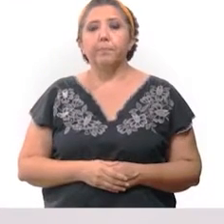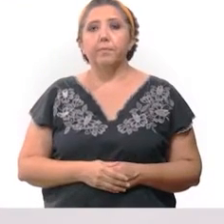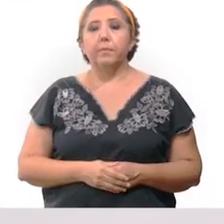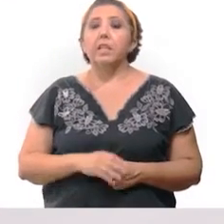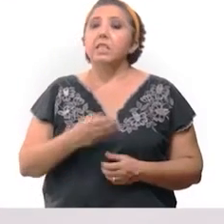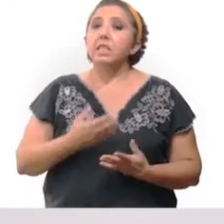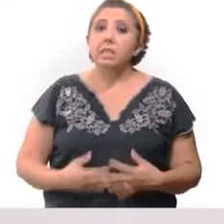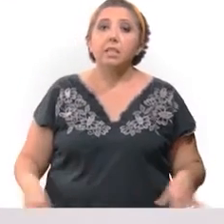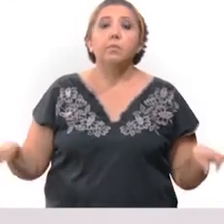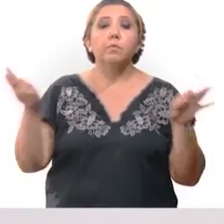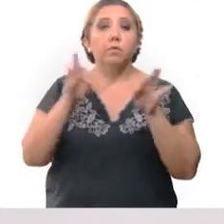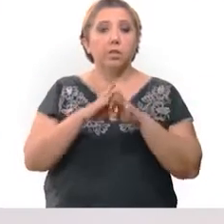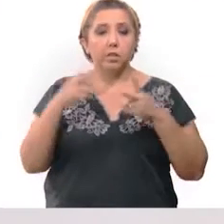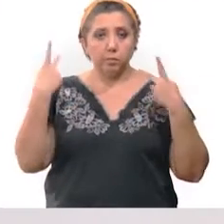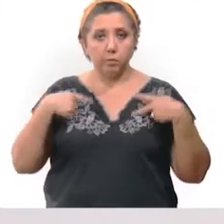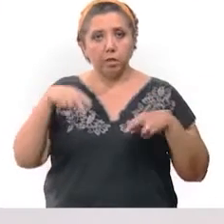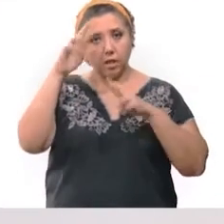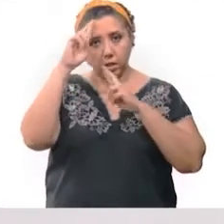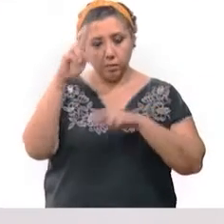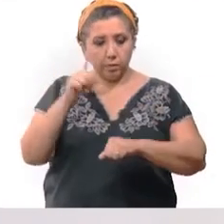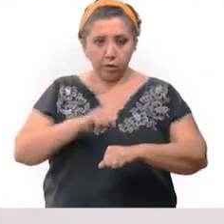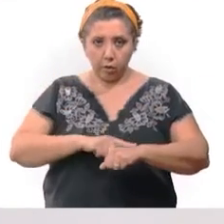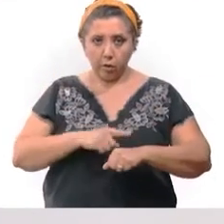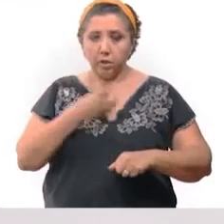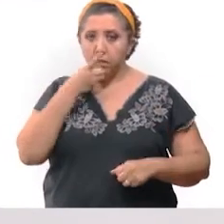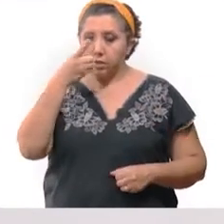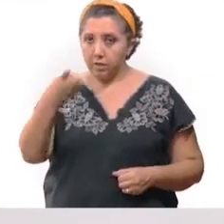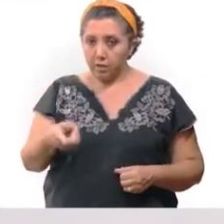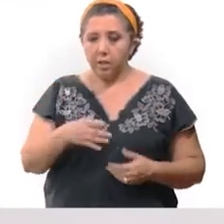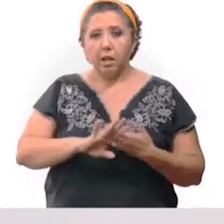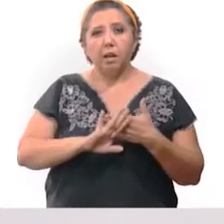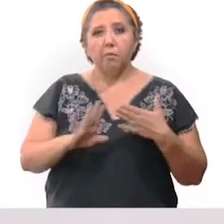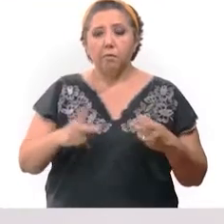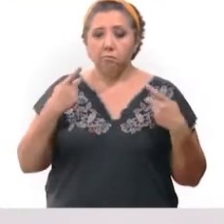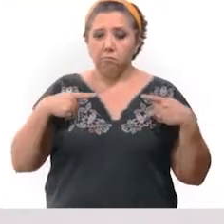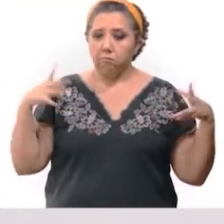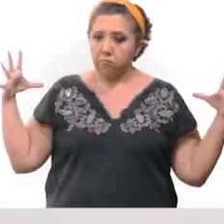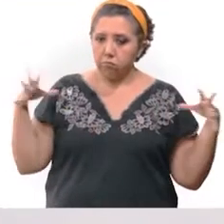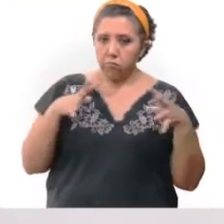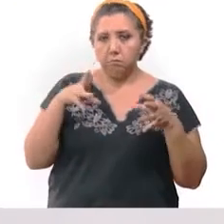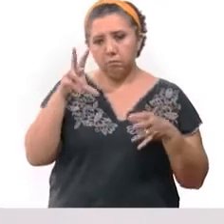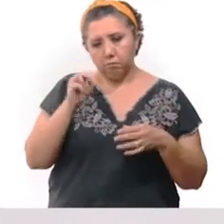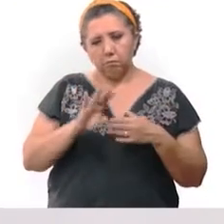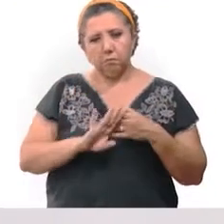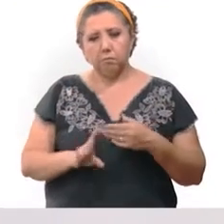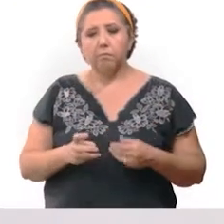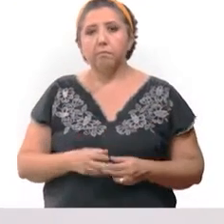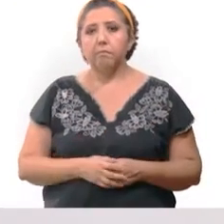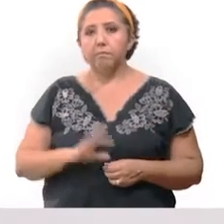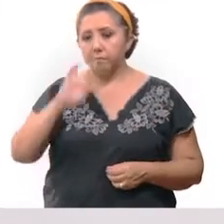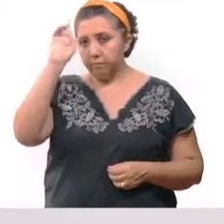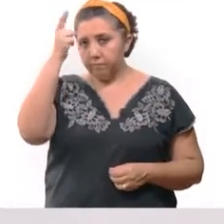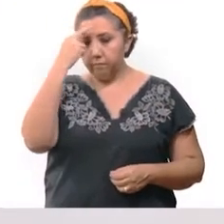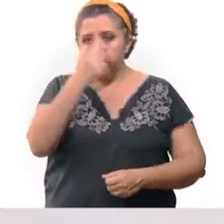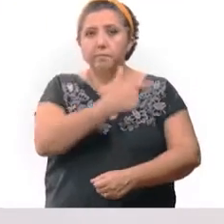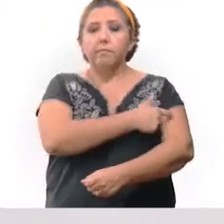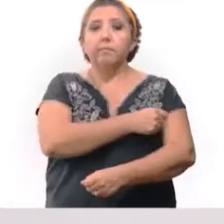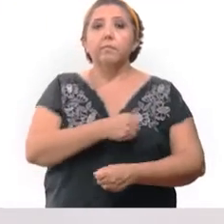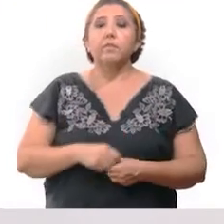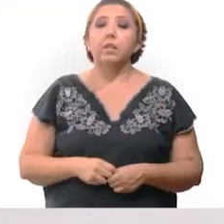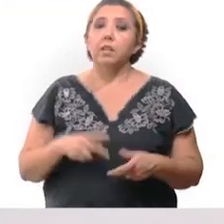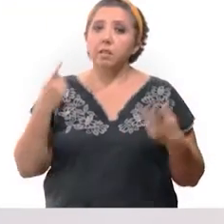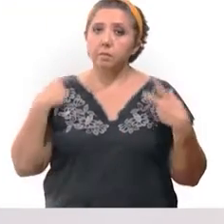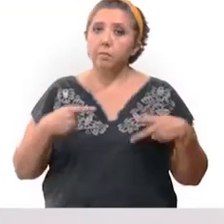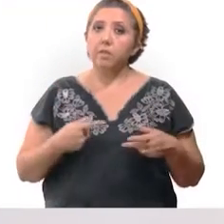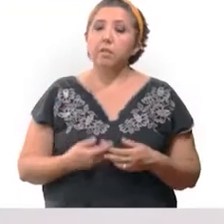hospitalo, taktilik imbejla, yan 158 juntulul mak pak, te lekohanilo, tia no jeje las hospitalte al jalachilobe, 31.610